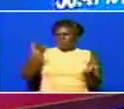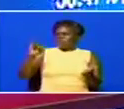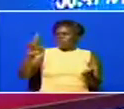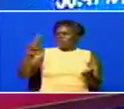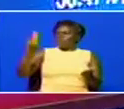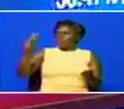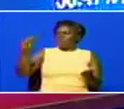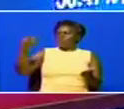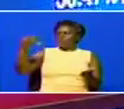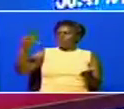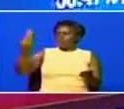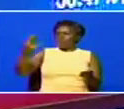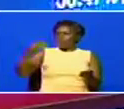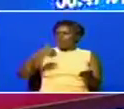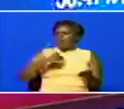kwa sasa na